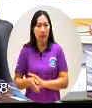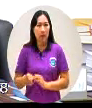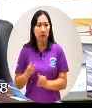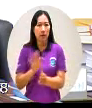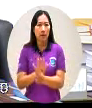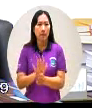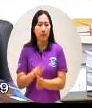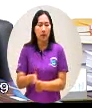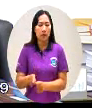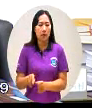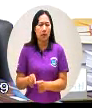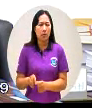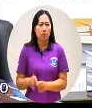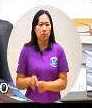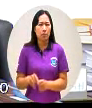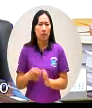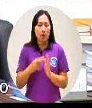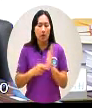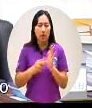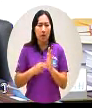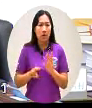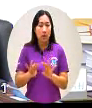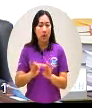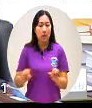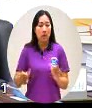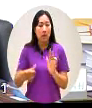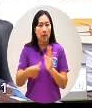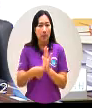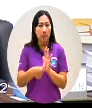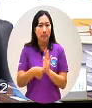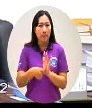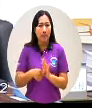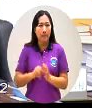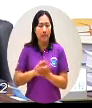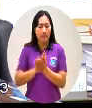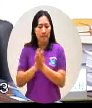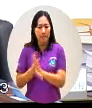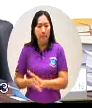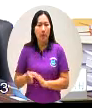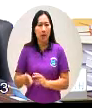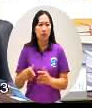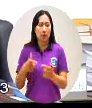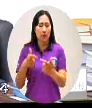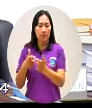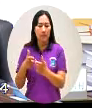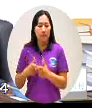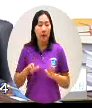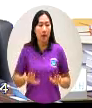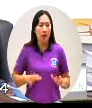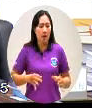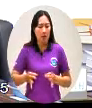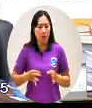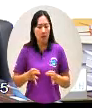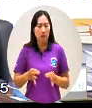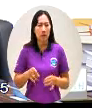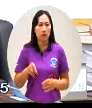地脉的变更来活络这个市场甲无下时阵的这